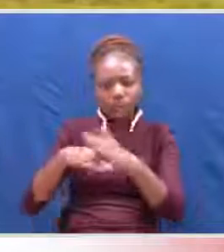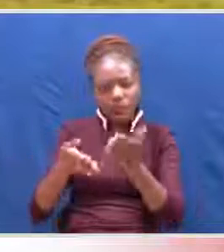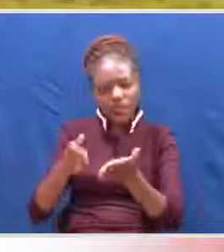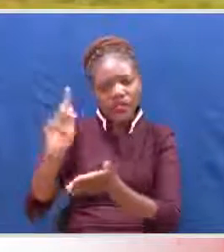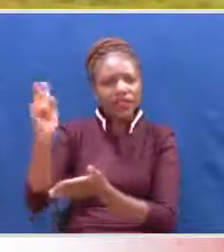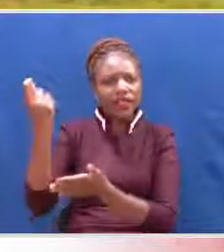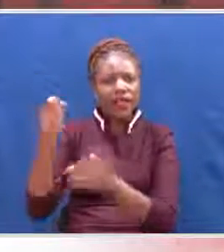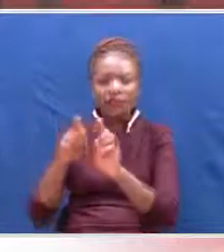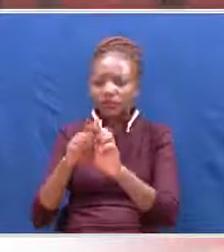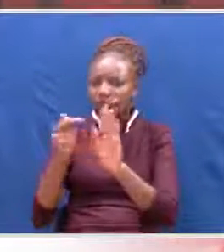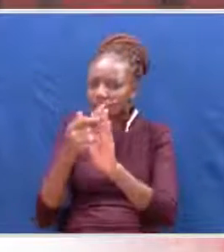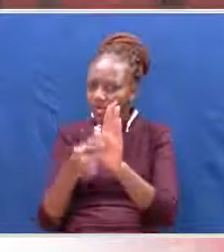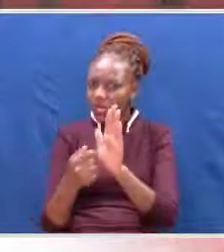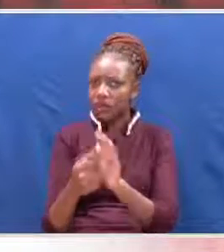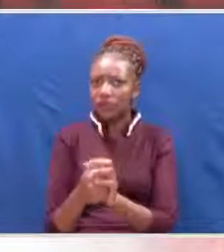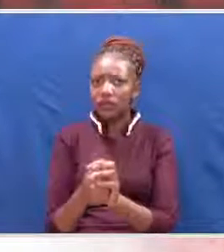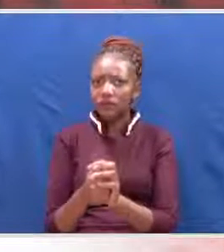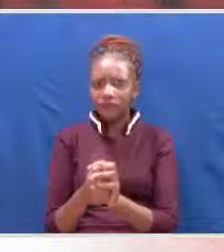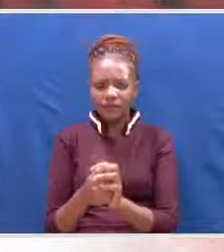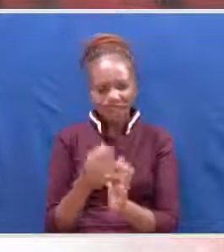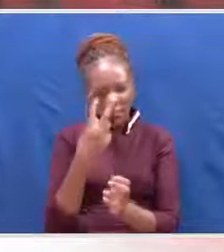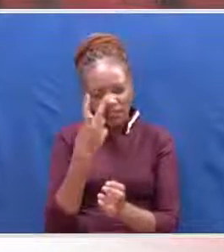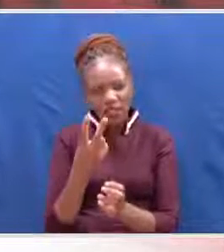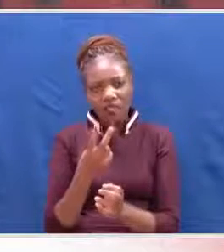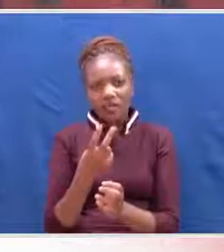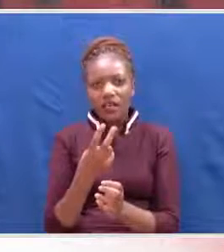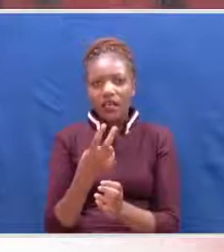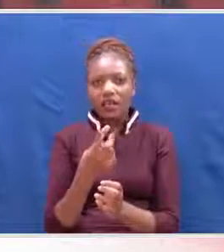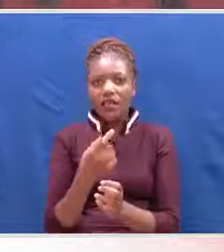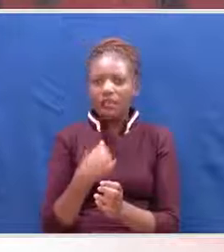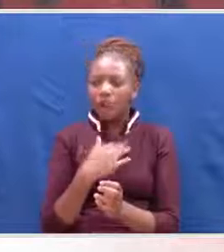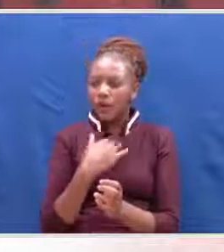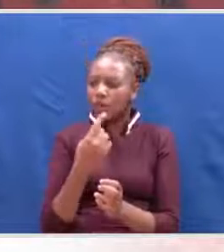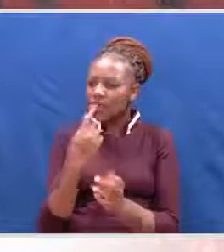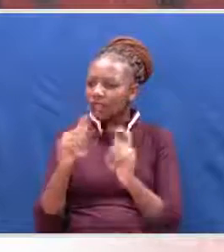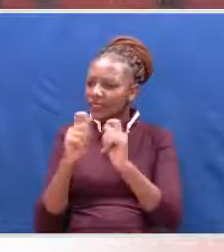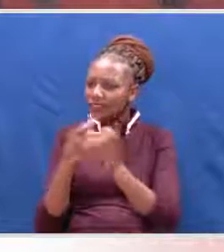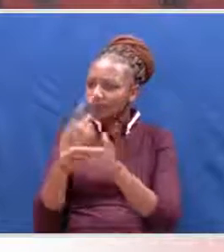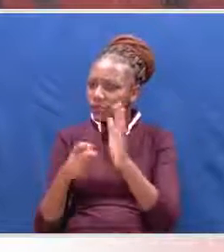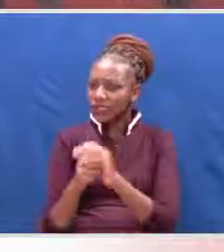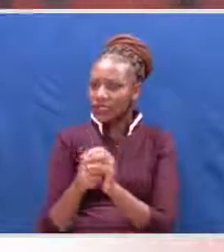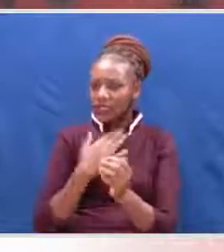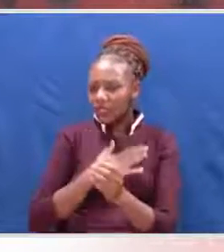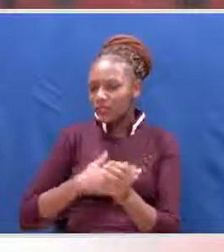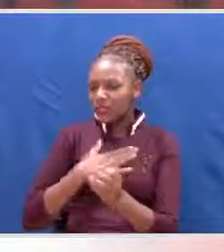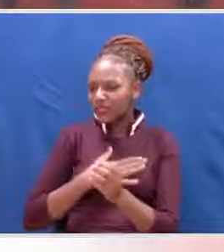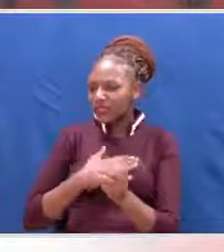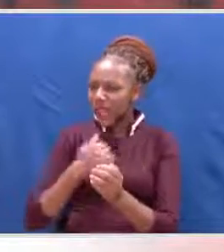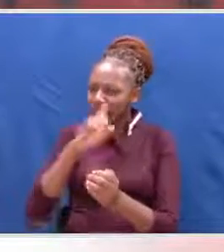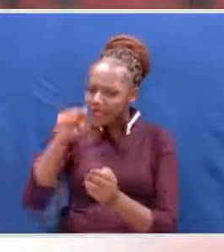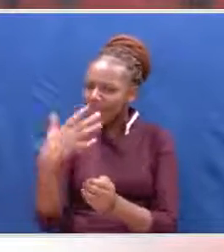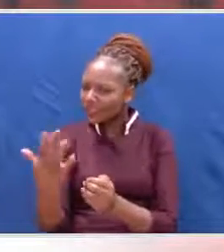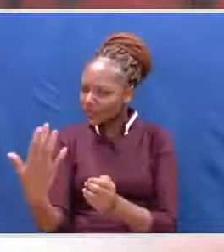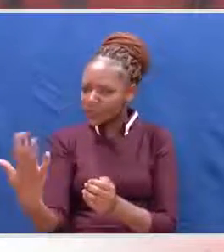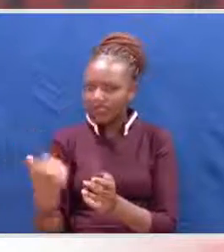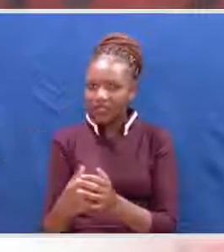wa ligi juu pia. Look, I can tell you clubs know what they have to do. It's well documented. If a club likes a player,